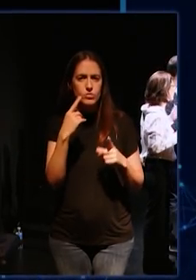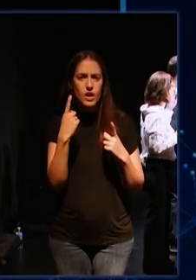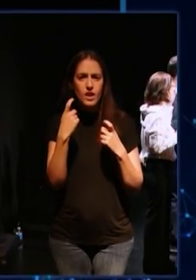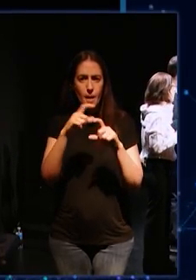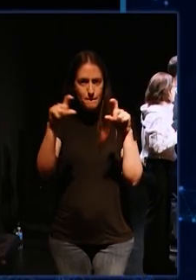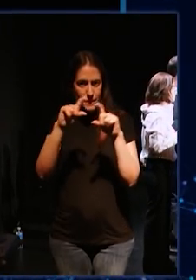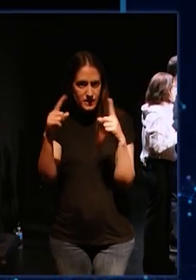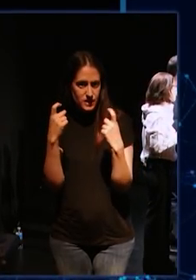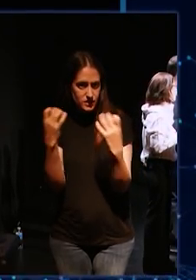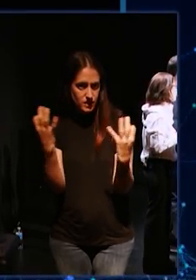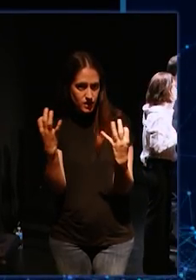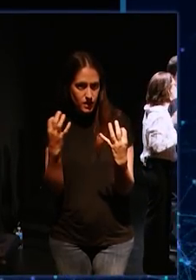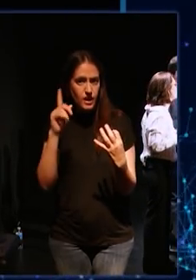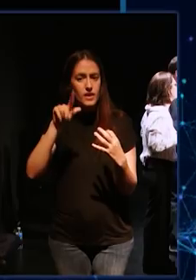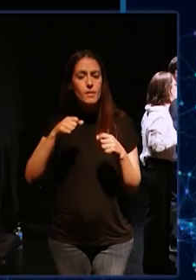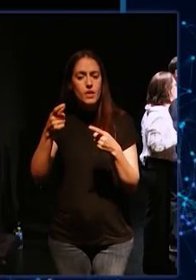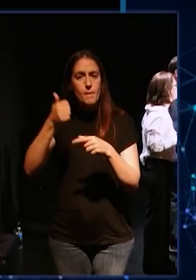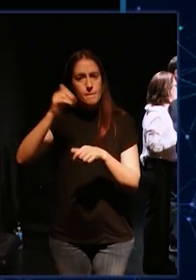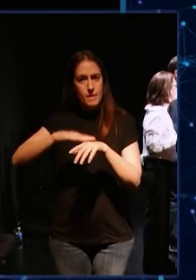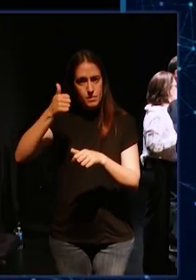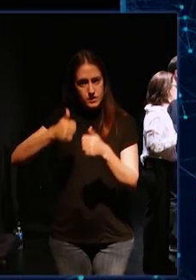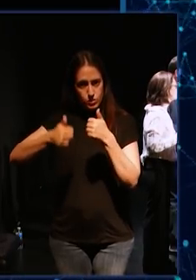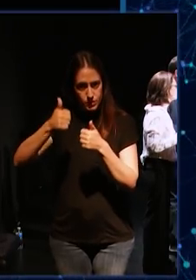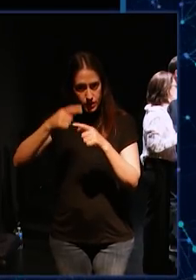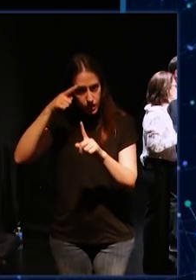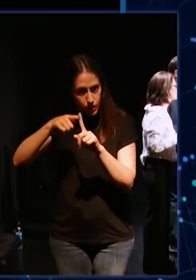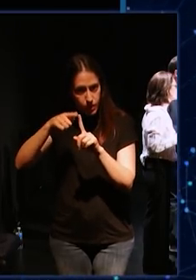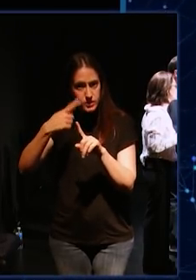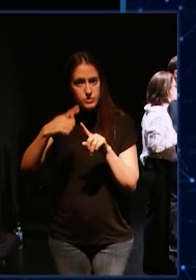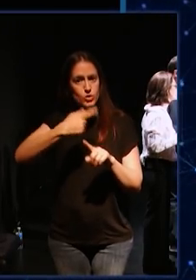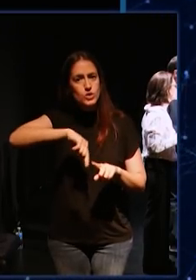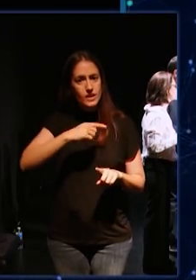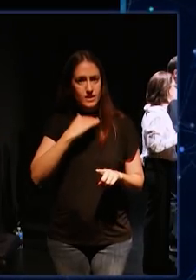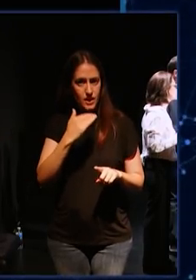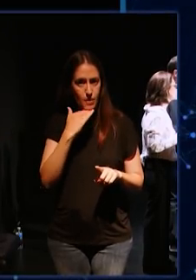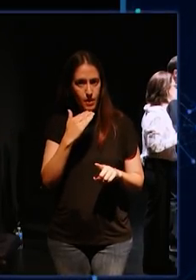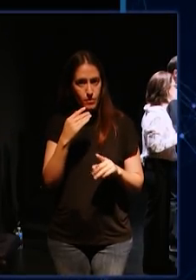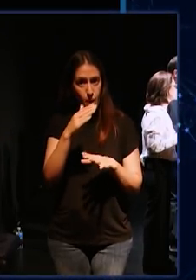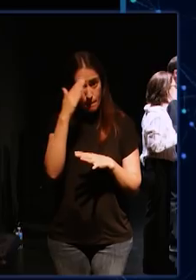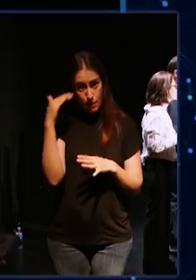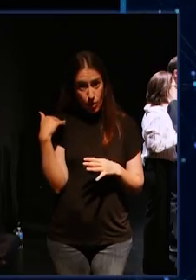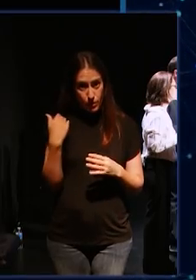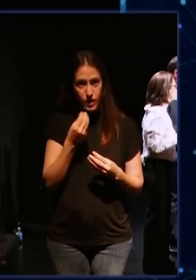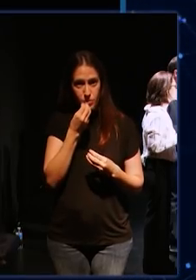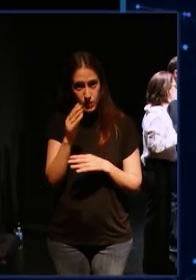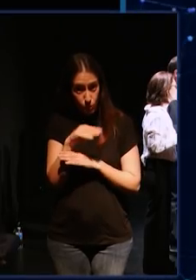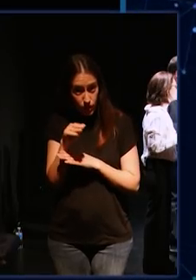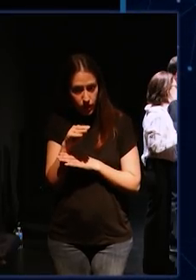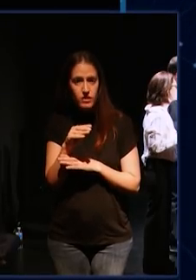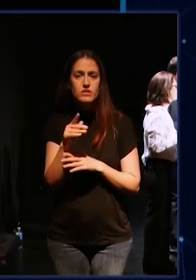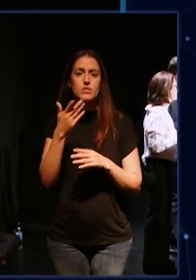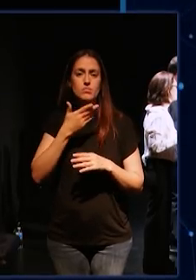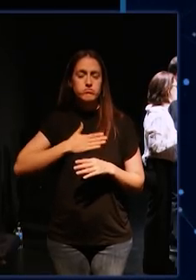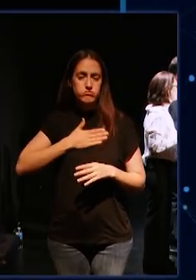les empreses i com fer-les més competitives. Perquè sabem que un poble segur i cuidat és un poble que val la pena ser-hi i